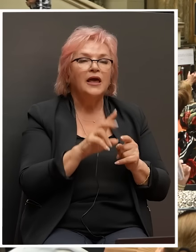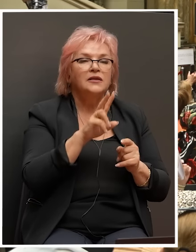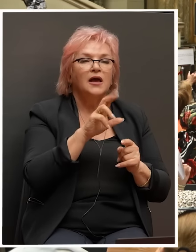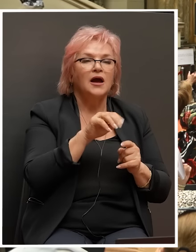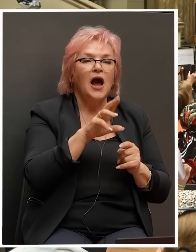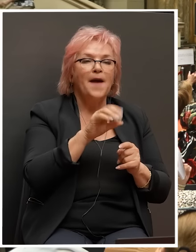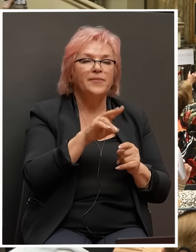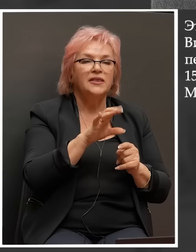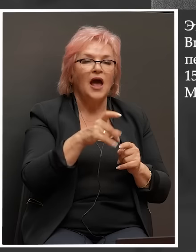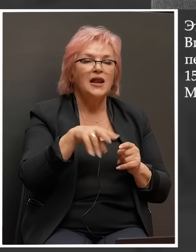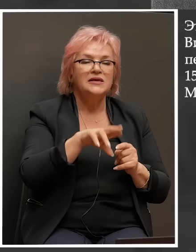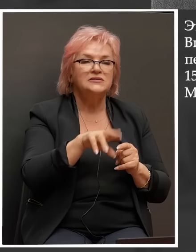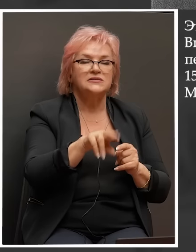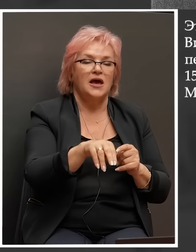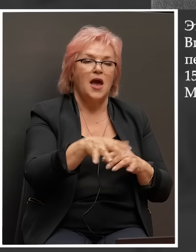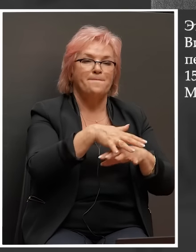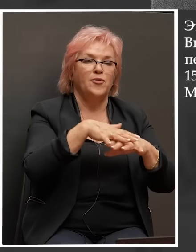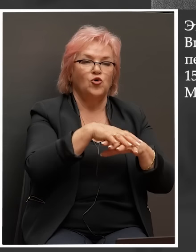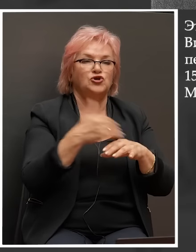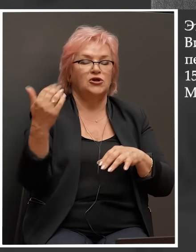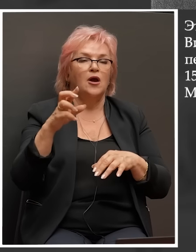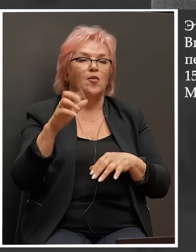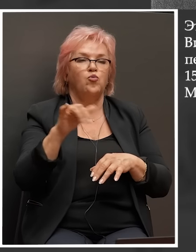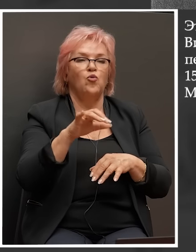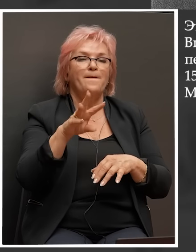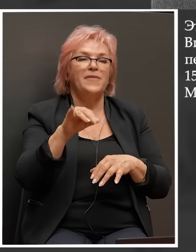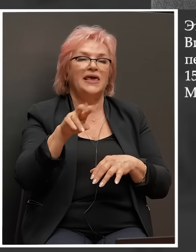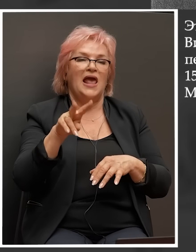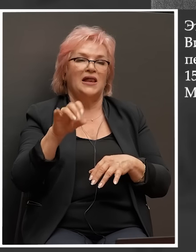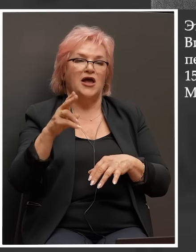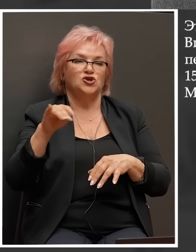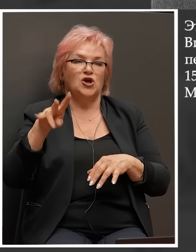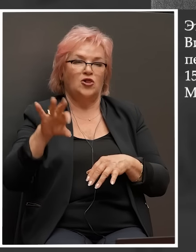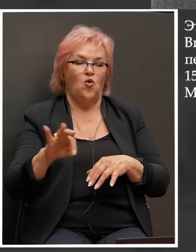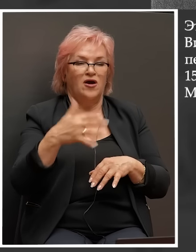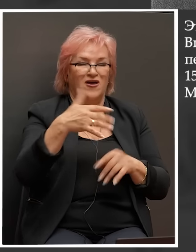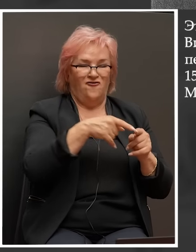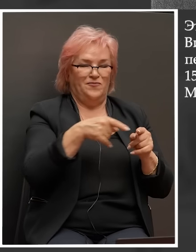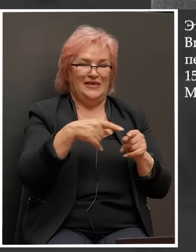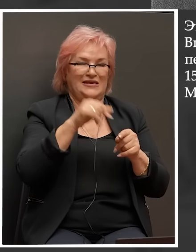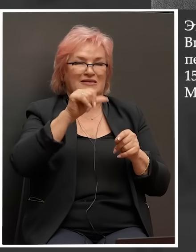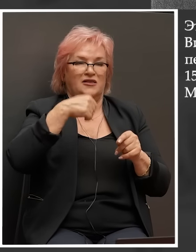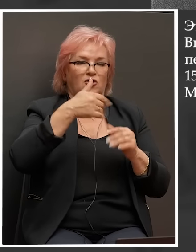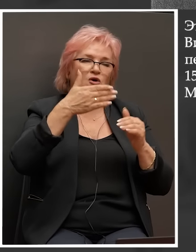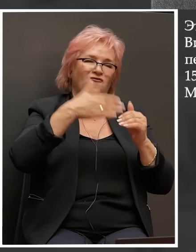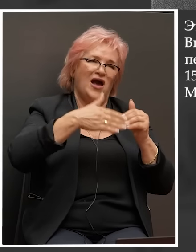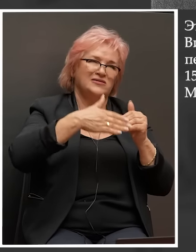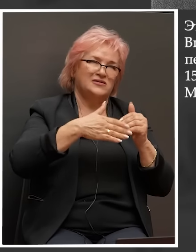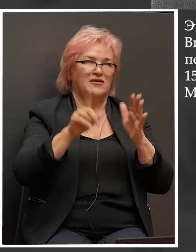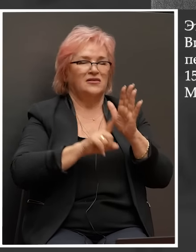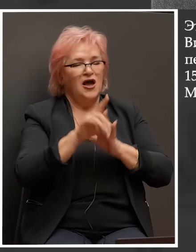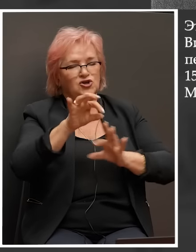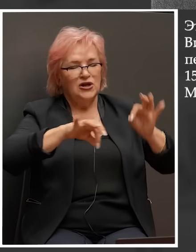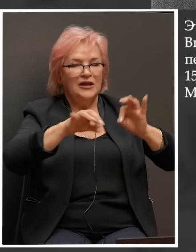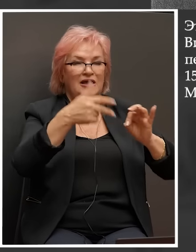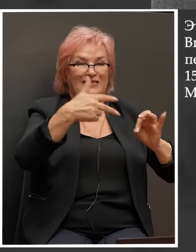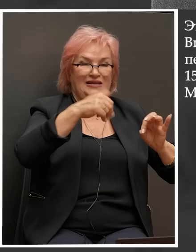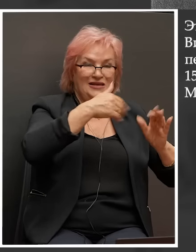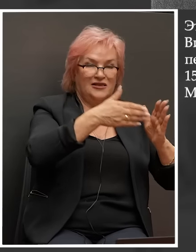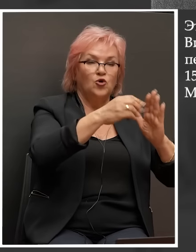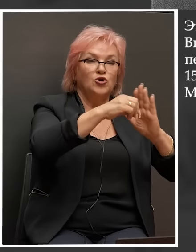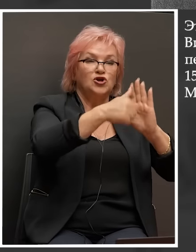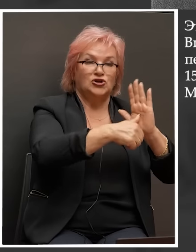Капитолийская площадь, которую проектирует Микеланджело Буонаротти. Она проектируется в 50-е годы, начали ее проектировать в конце 30-х